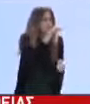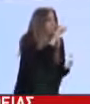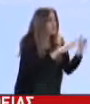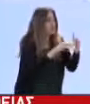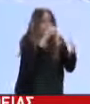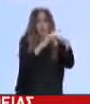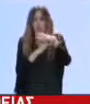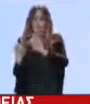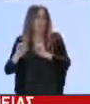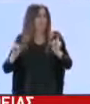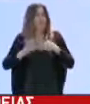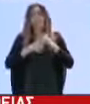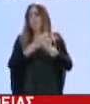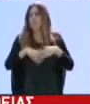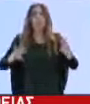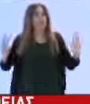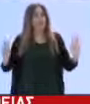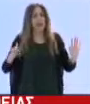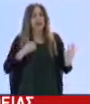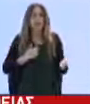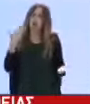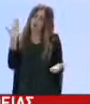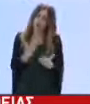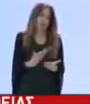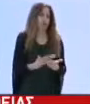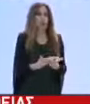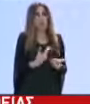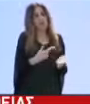Ο οδηγός στις επιλογές μου είναι μόνο η αξιοκρατία.